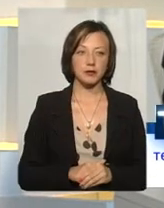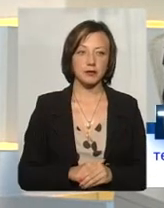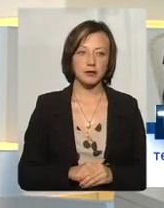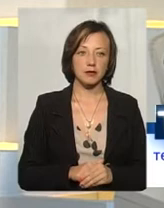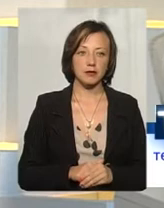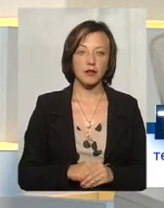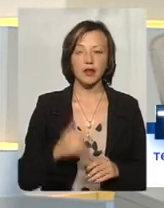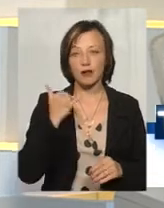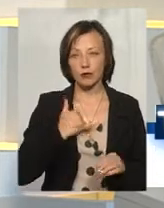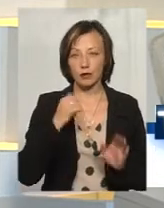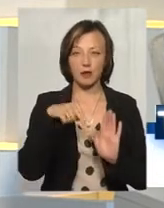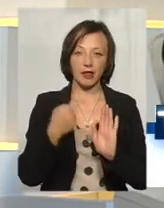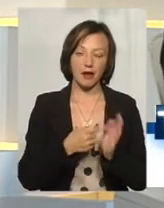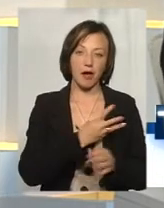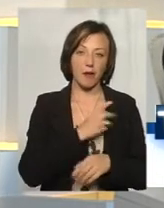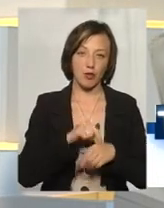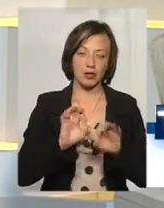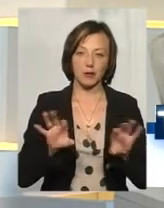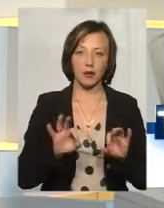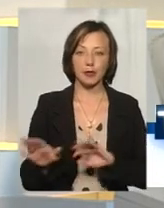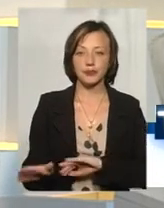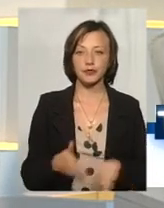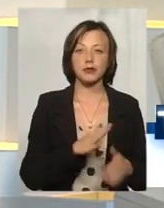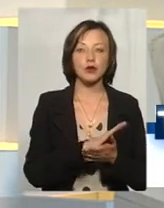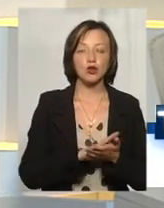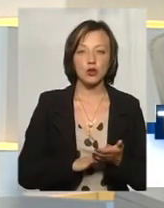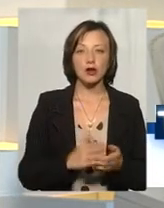телефонуйте з вашими питаннями та емоціями. А ми продовжуємо.